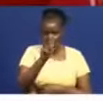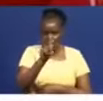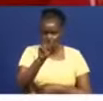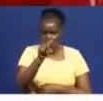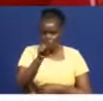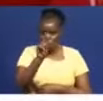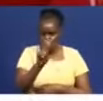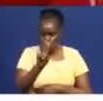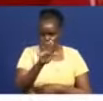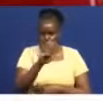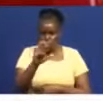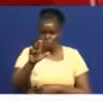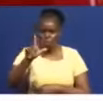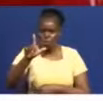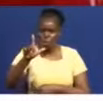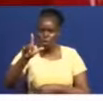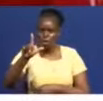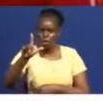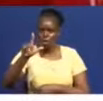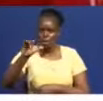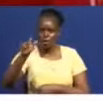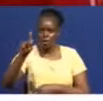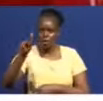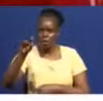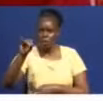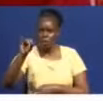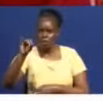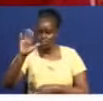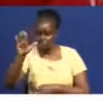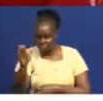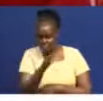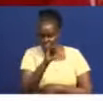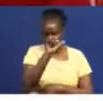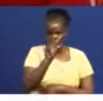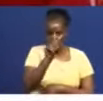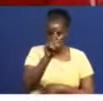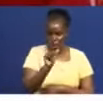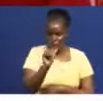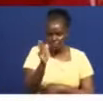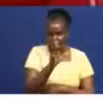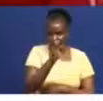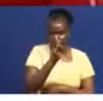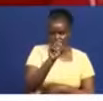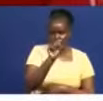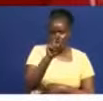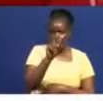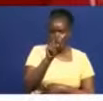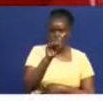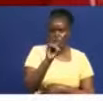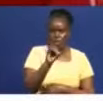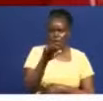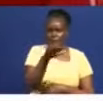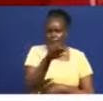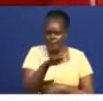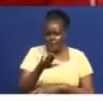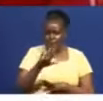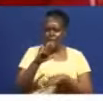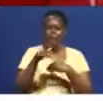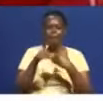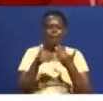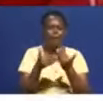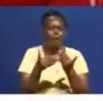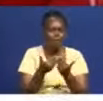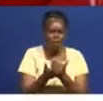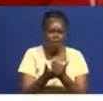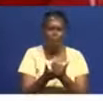kule Likoni Visangalaweni, kule Junda, kule Kisauni na maeneo yote.